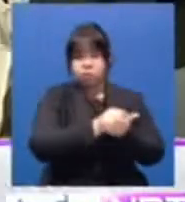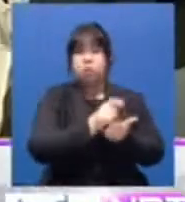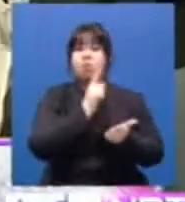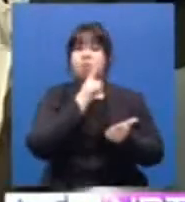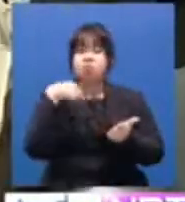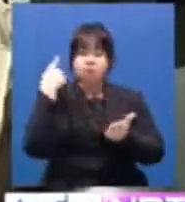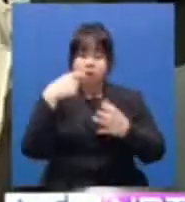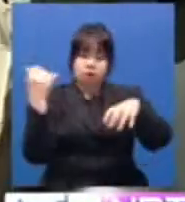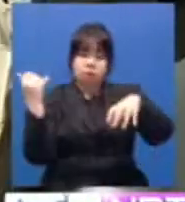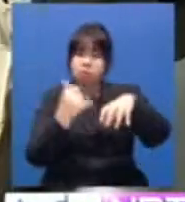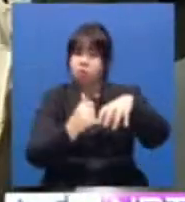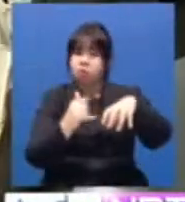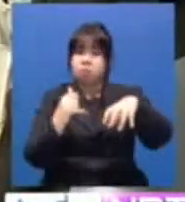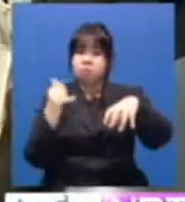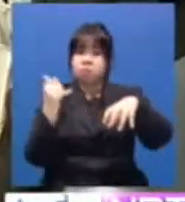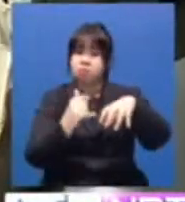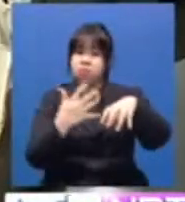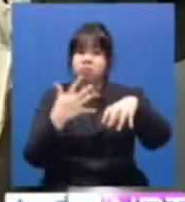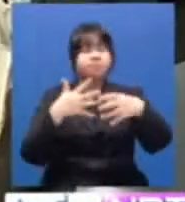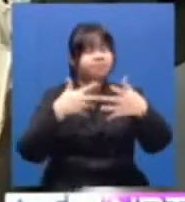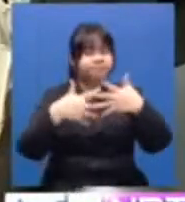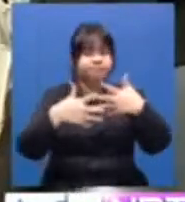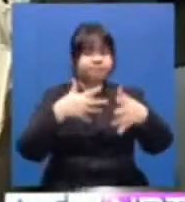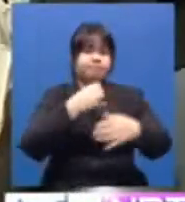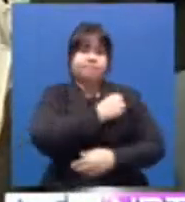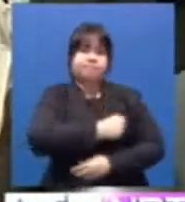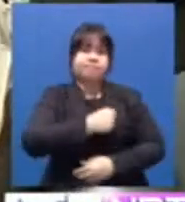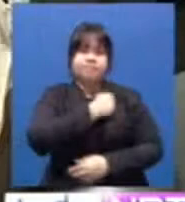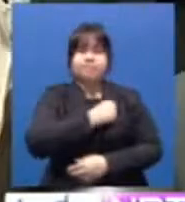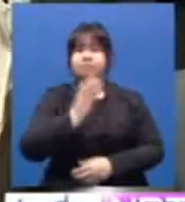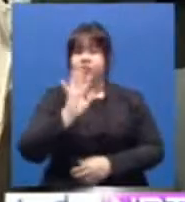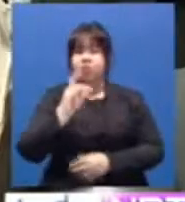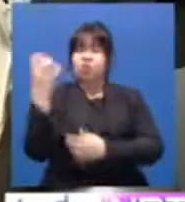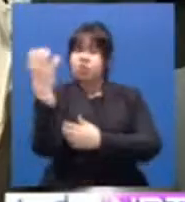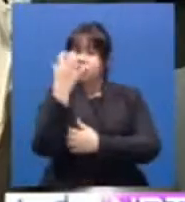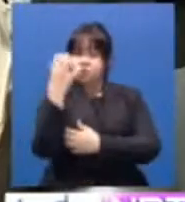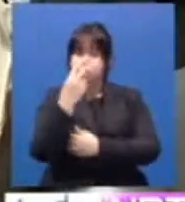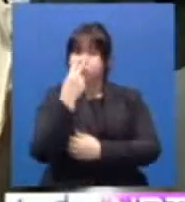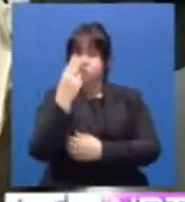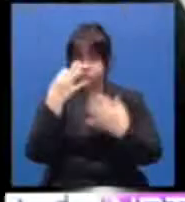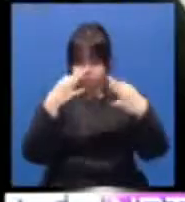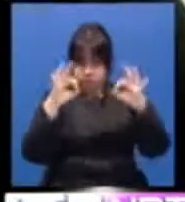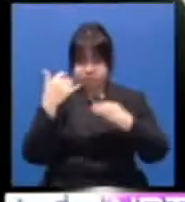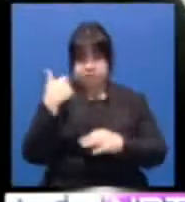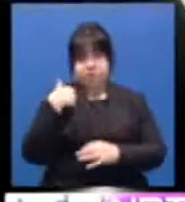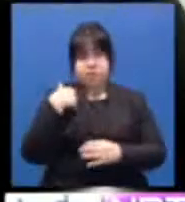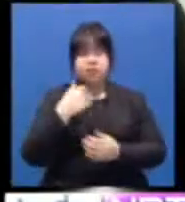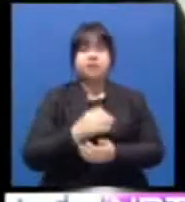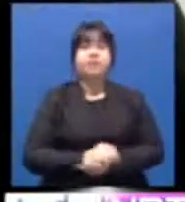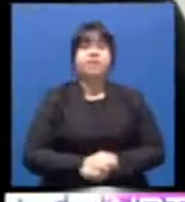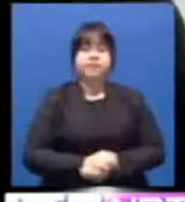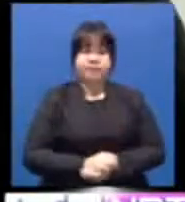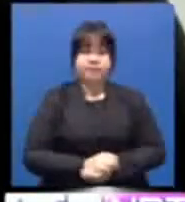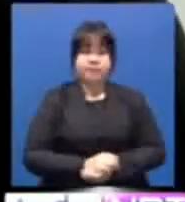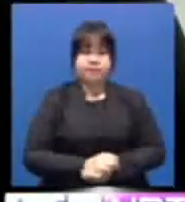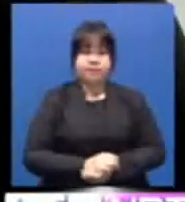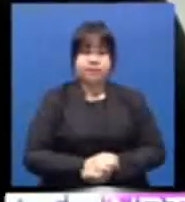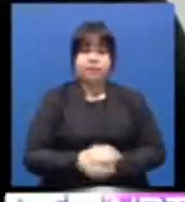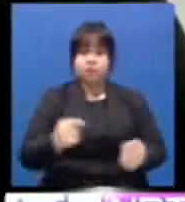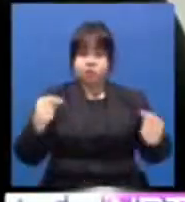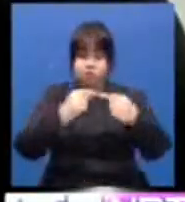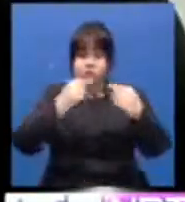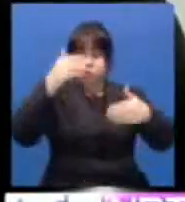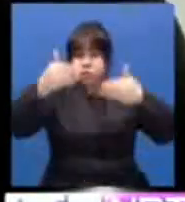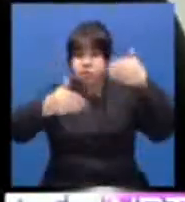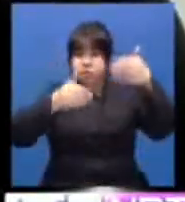จะเดินทางมาชมได้ท่านไม่ต้องเสียใจนะครับเราจะถ่ายทอดสดให้ท่านชม มหกรรมคอนเสิร์ตเพลงรักเพลงสนุกคืนความสุขให้ประชาช